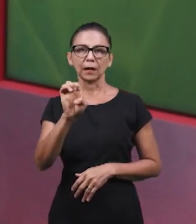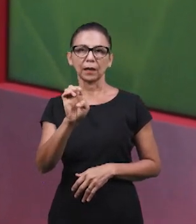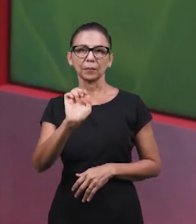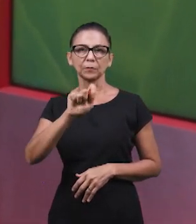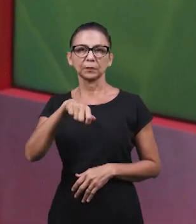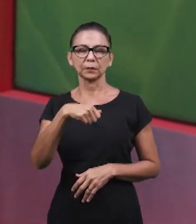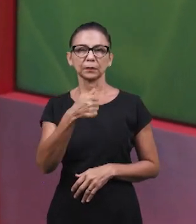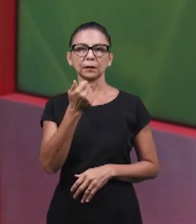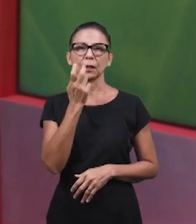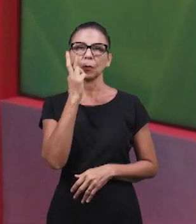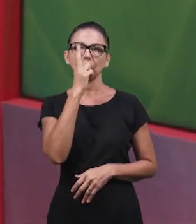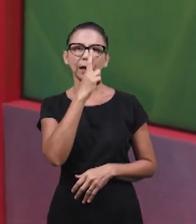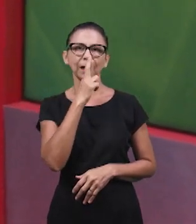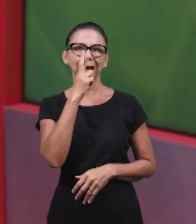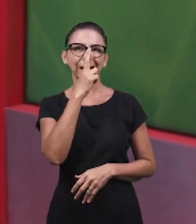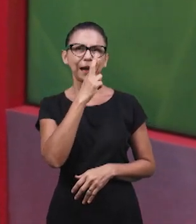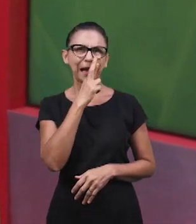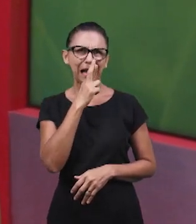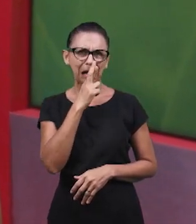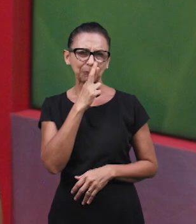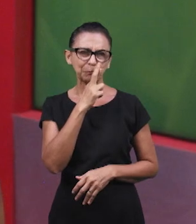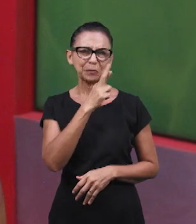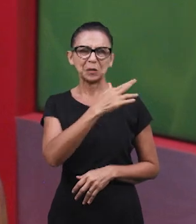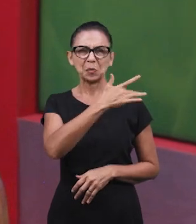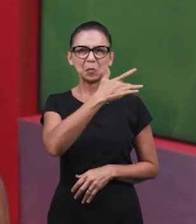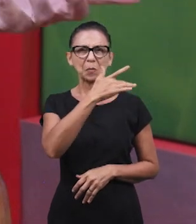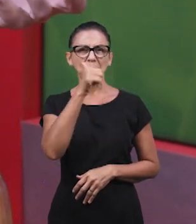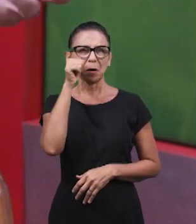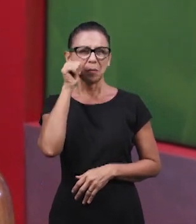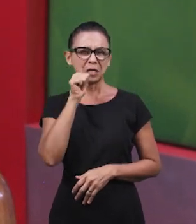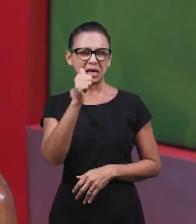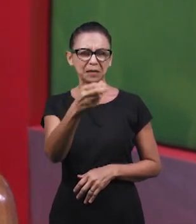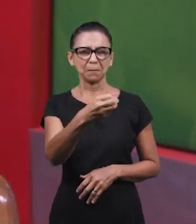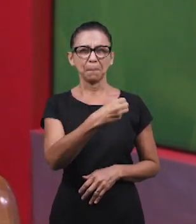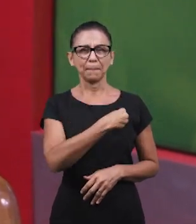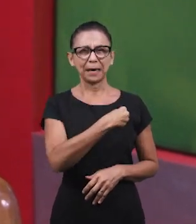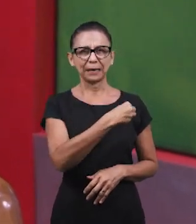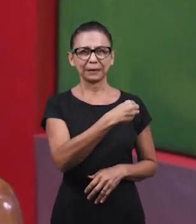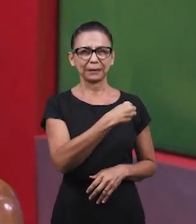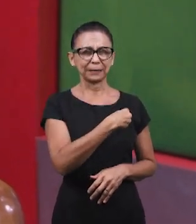rejetée, marginalisée, mais elle a compris une chose.